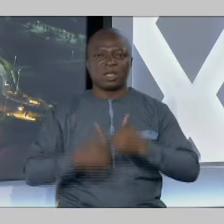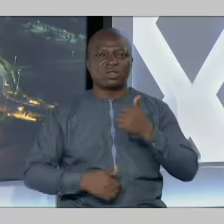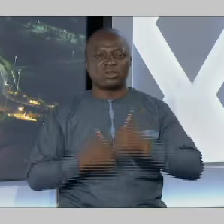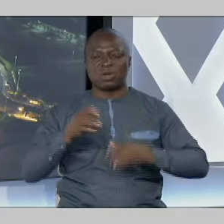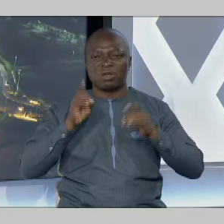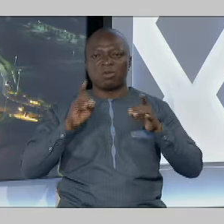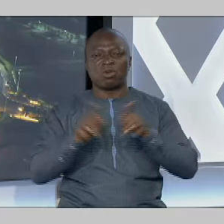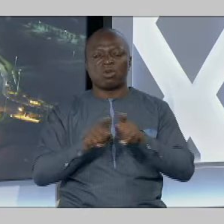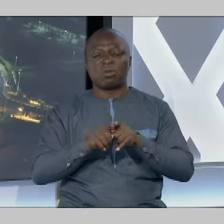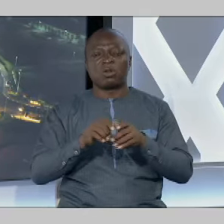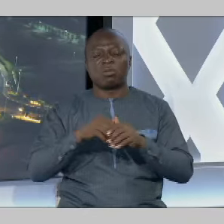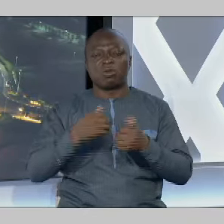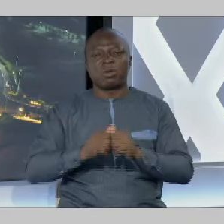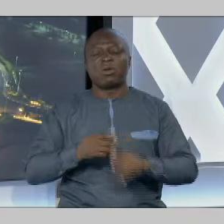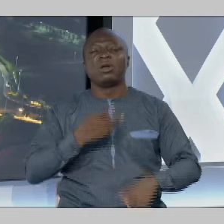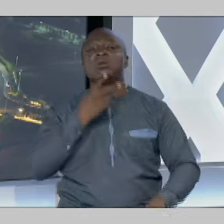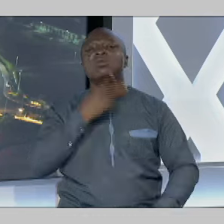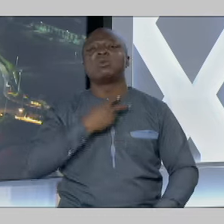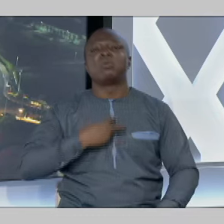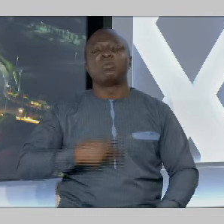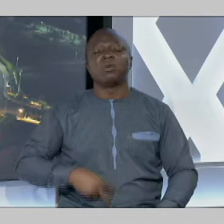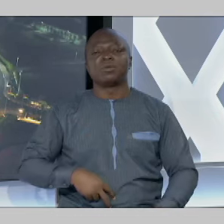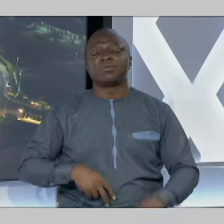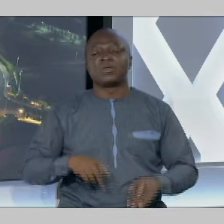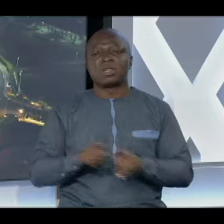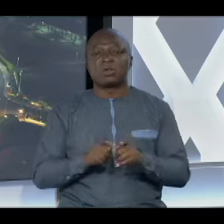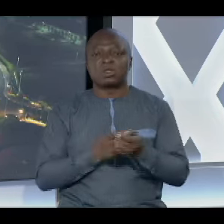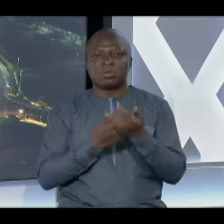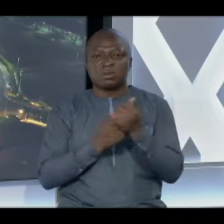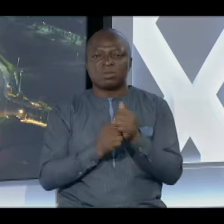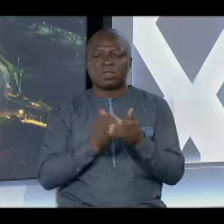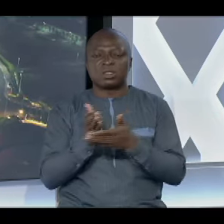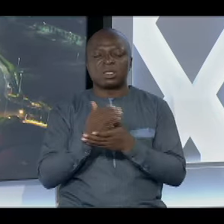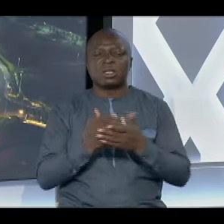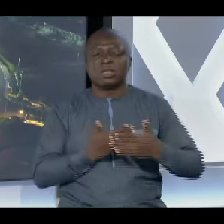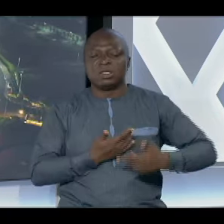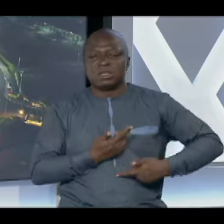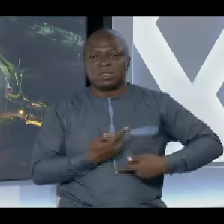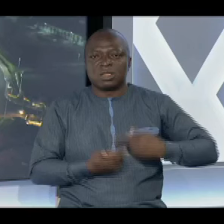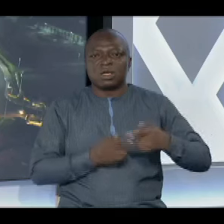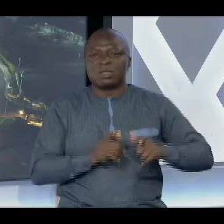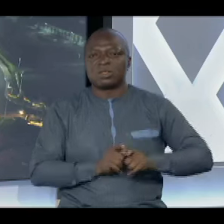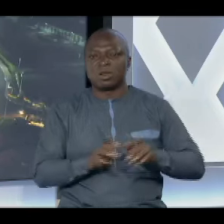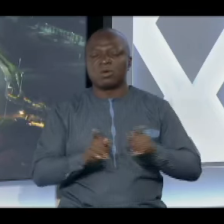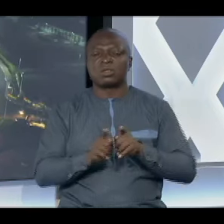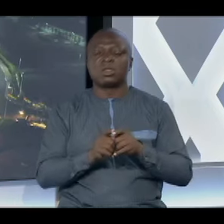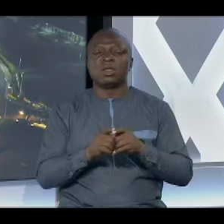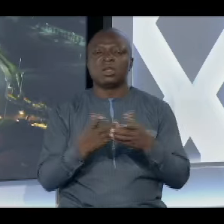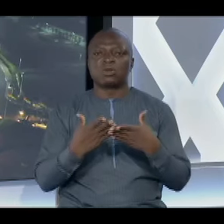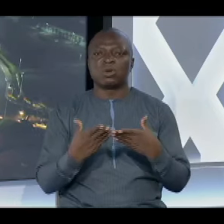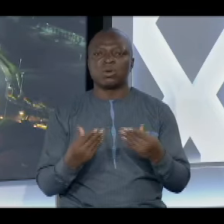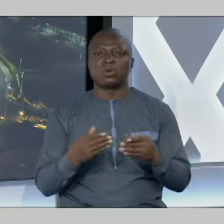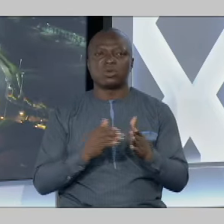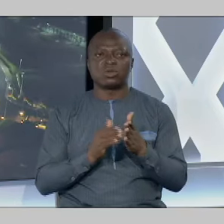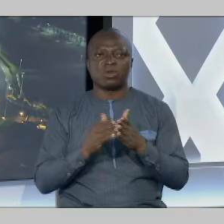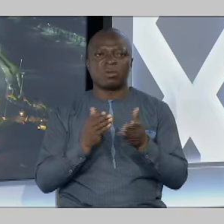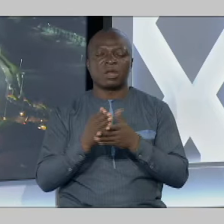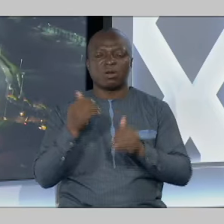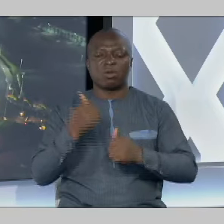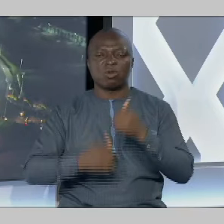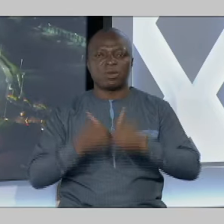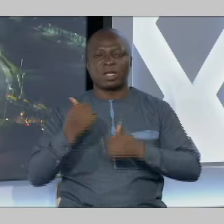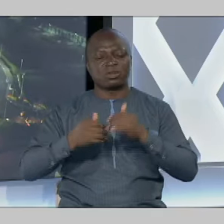la pneumonie. L'état grippal, en revanche, est généralement bénin et se résout souvent sans complications